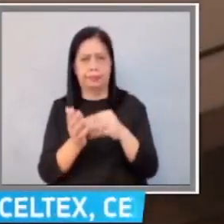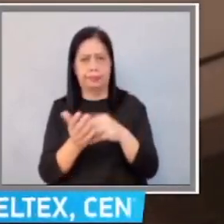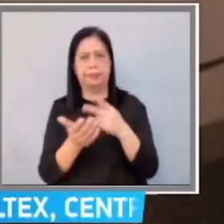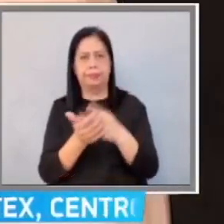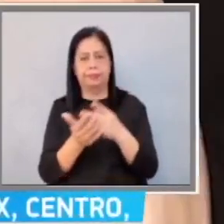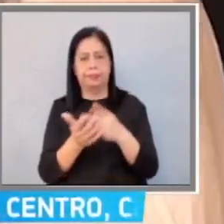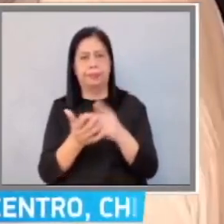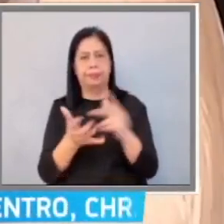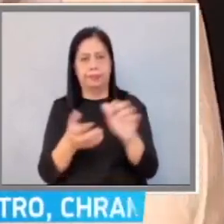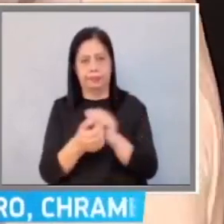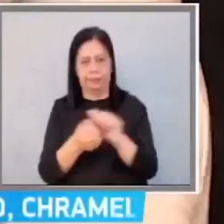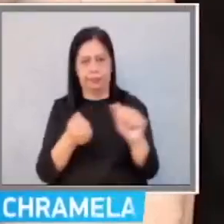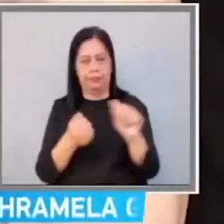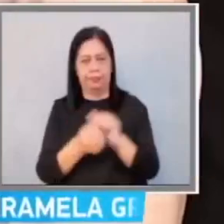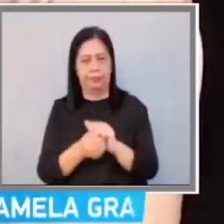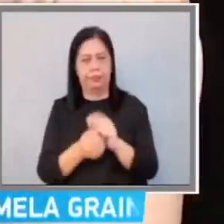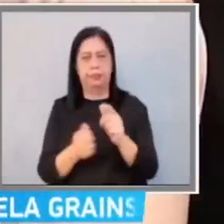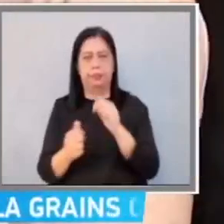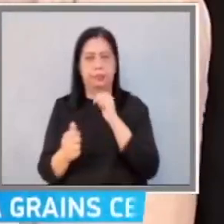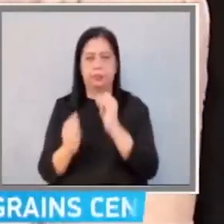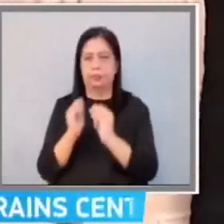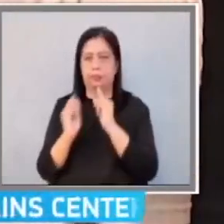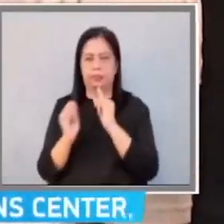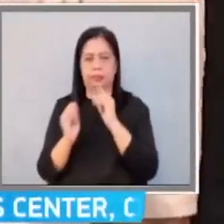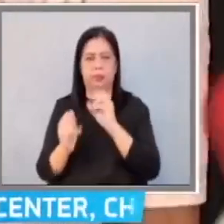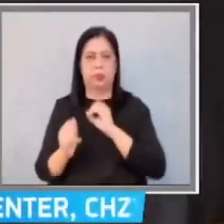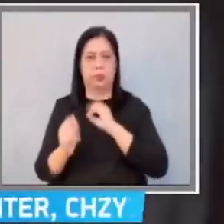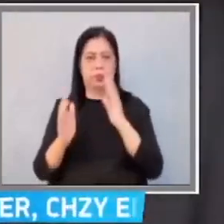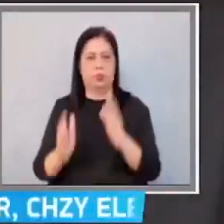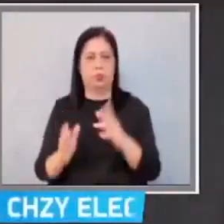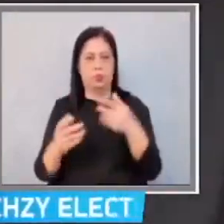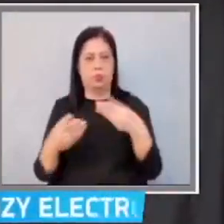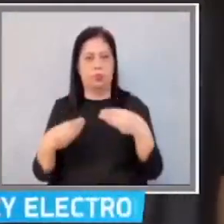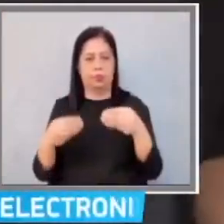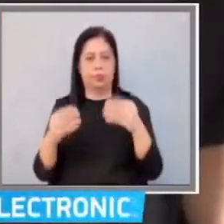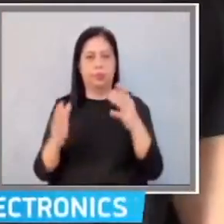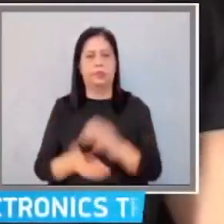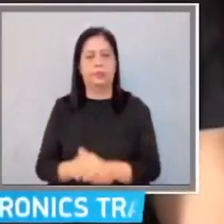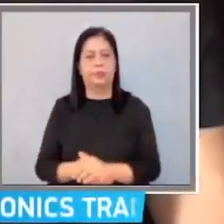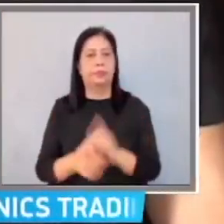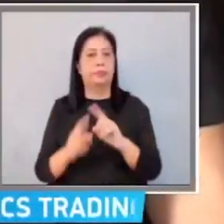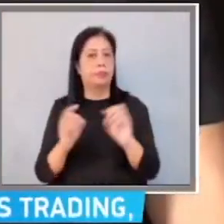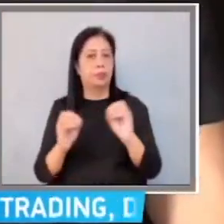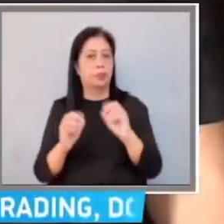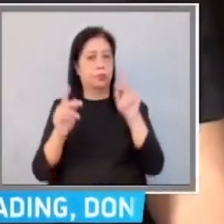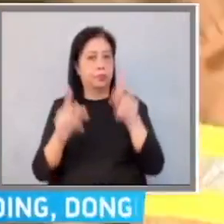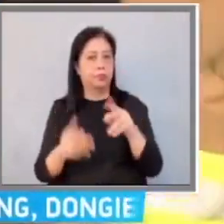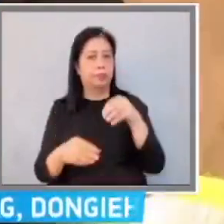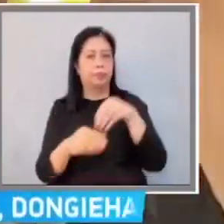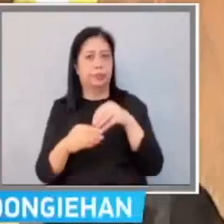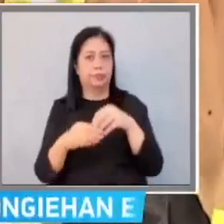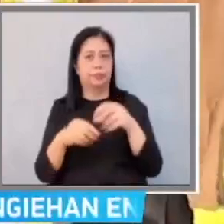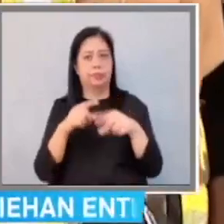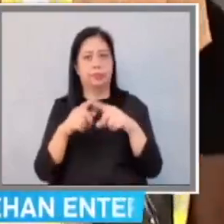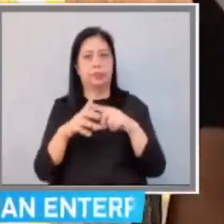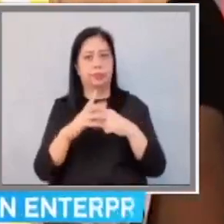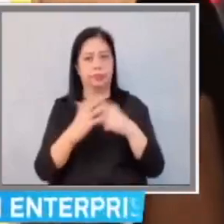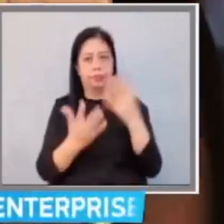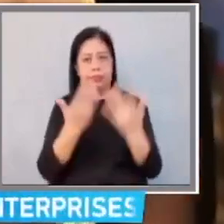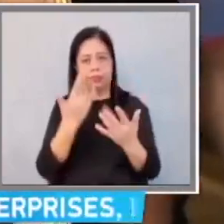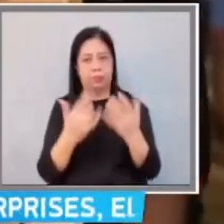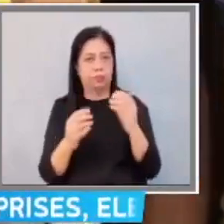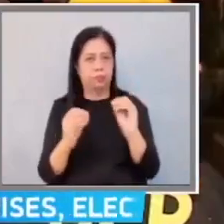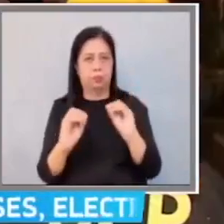nito. Tumanggi namang magbigay ng payag ang may-ari ng tindahan. Pero wala naman daw tao roon ang magsimula ang sunog kaya wala namang nasaktan